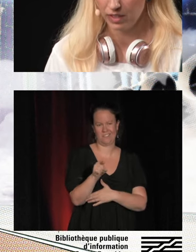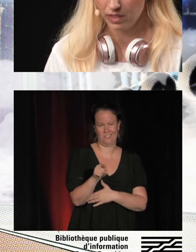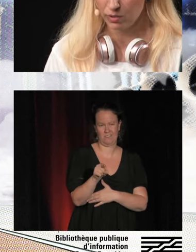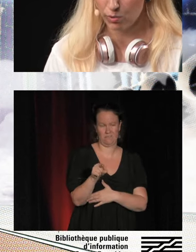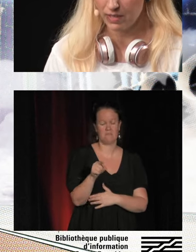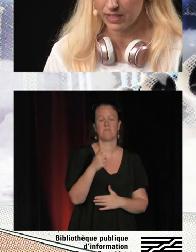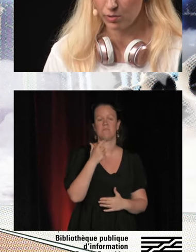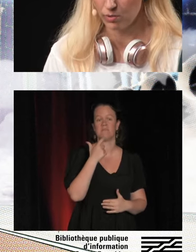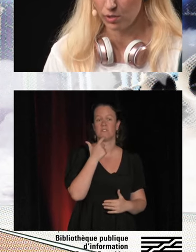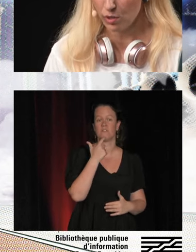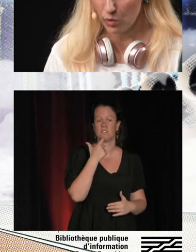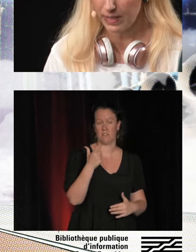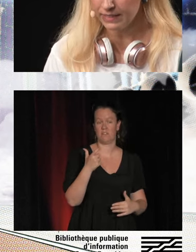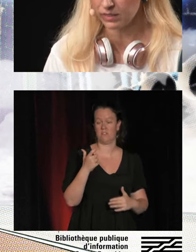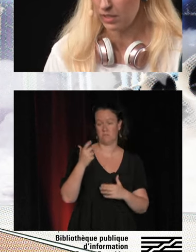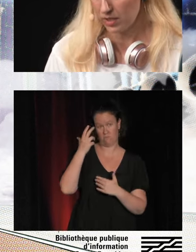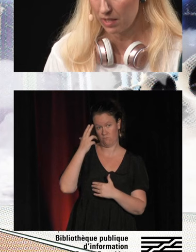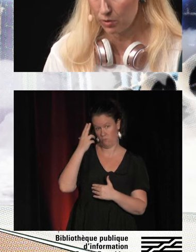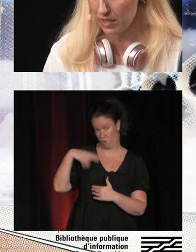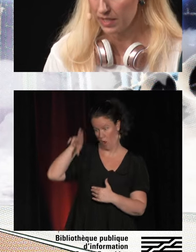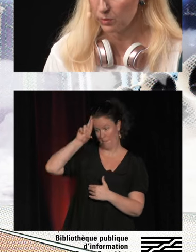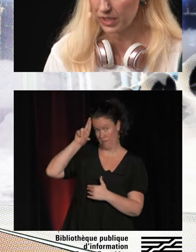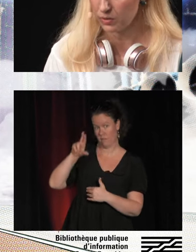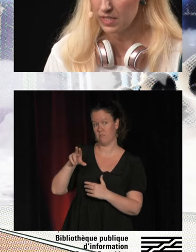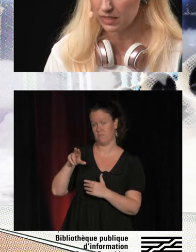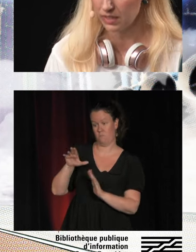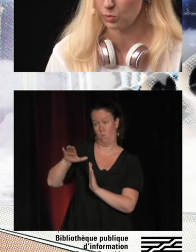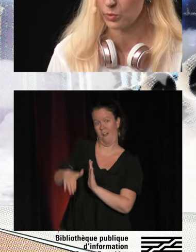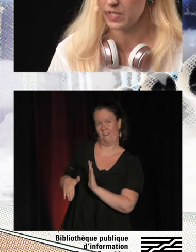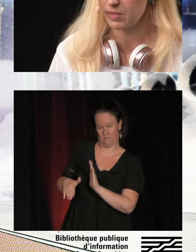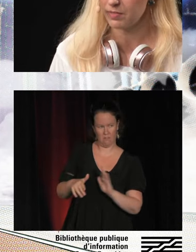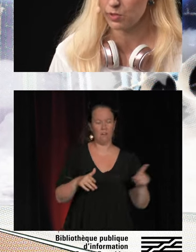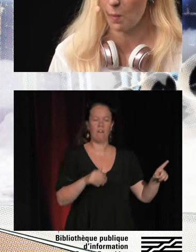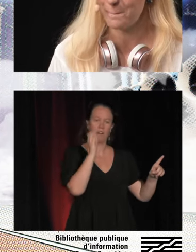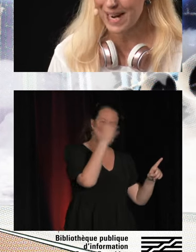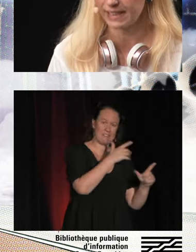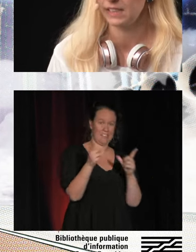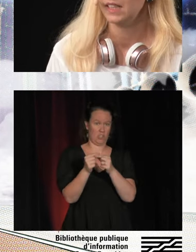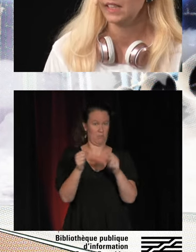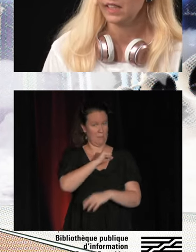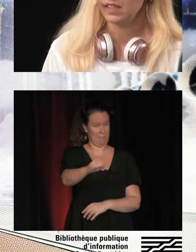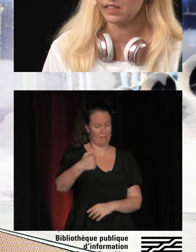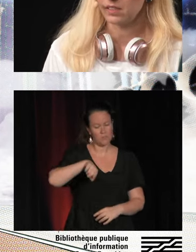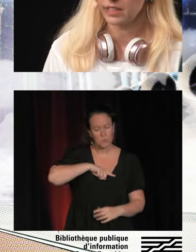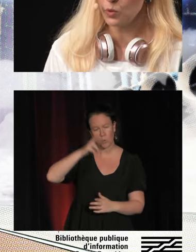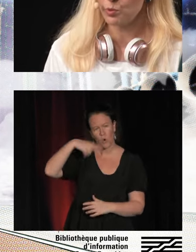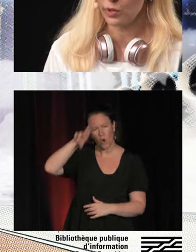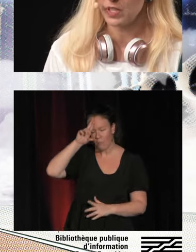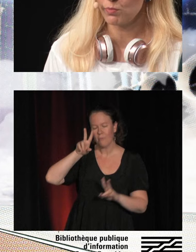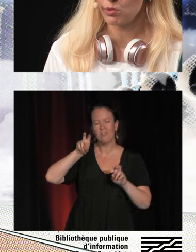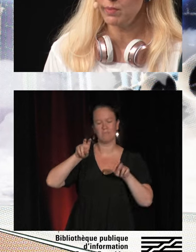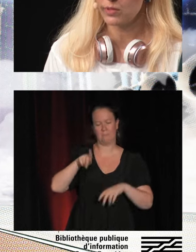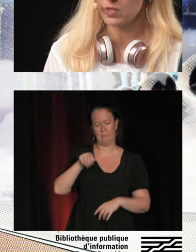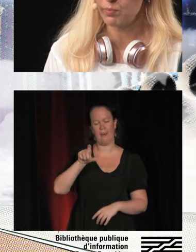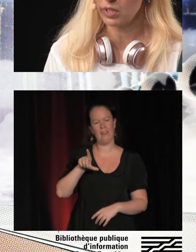rapide que sur la version européenne, qui est la version avec laquelle on a grandi, qui est donc aussi appelée la version PAL, qui est donc plus